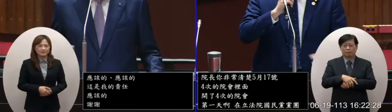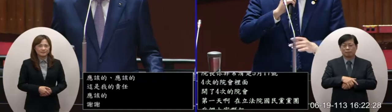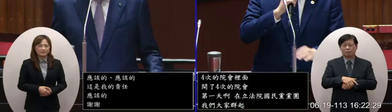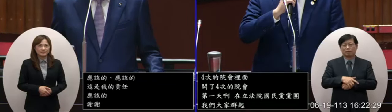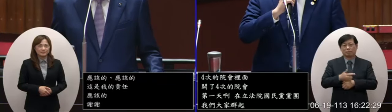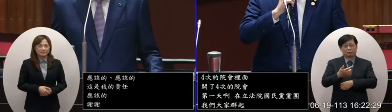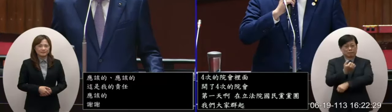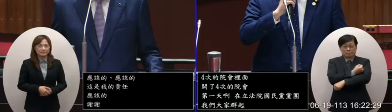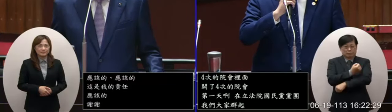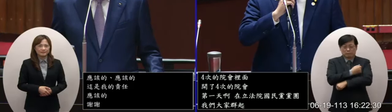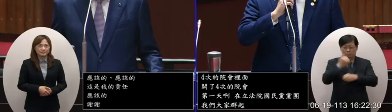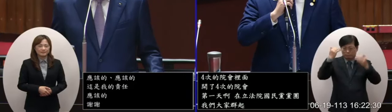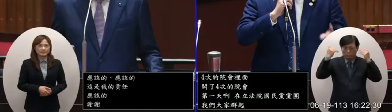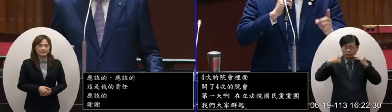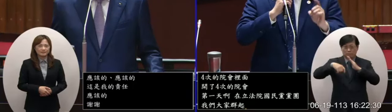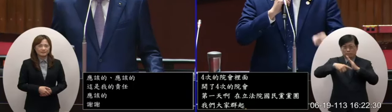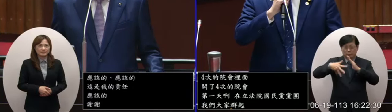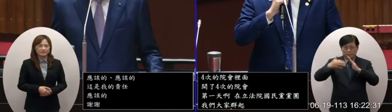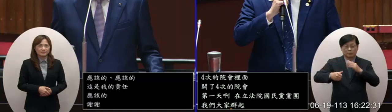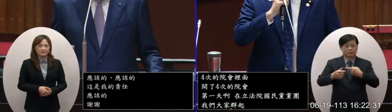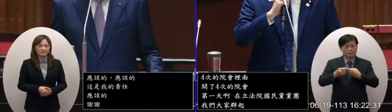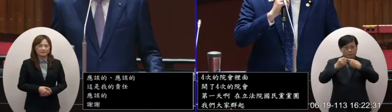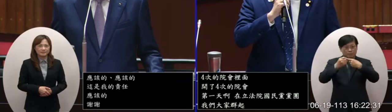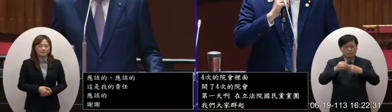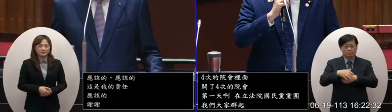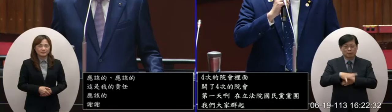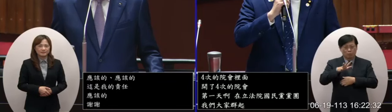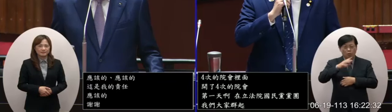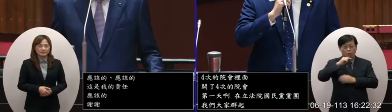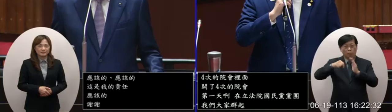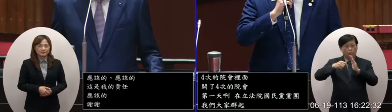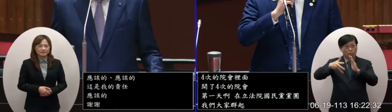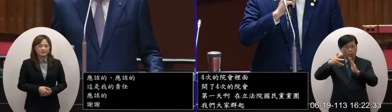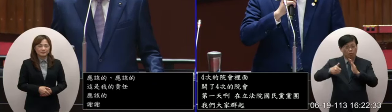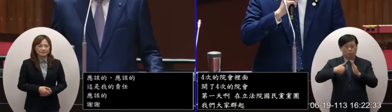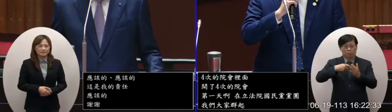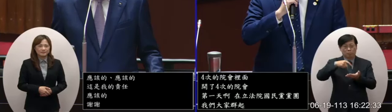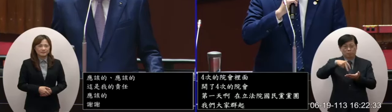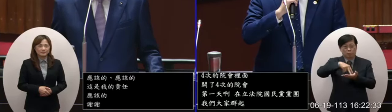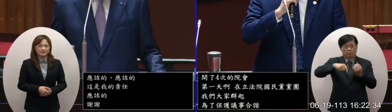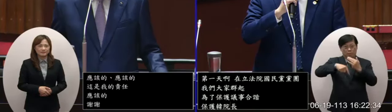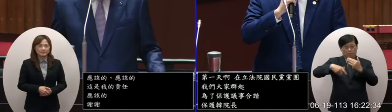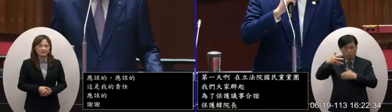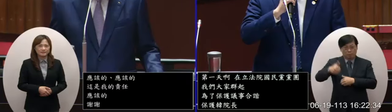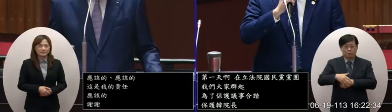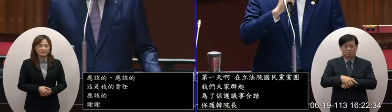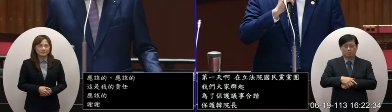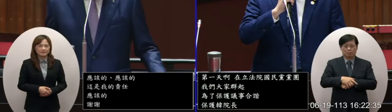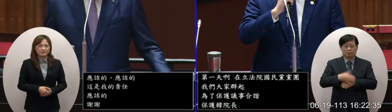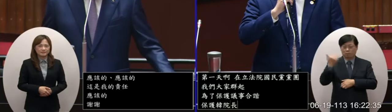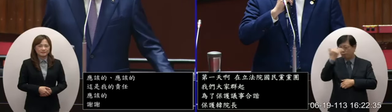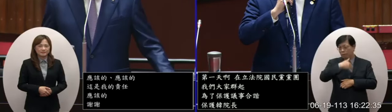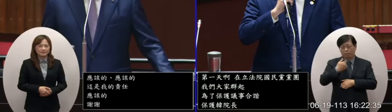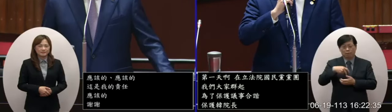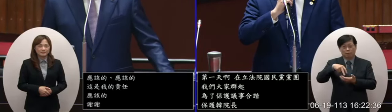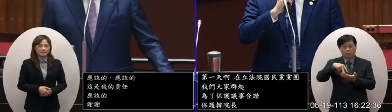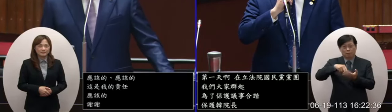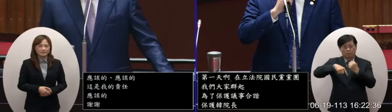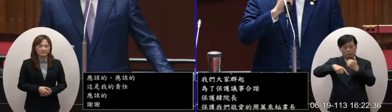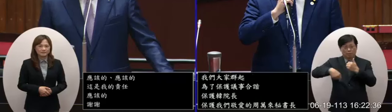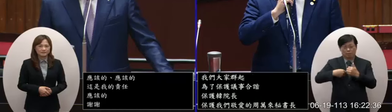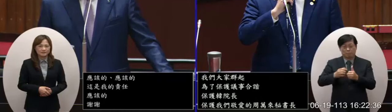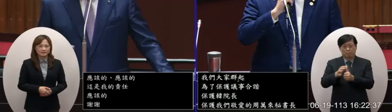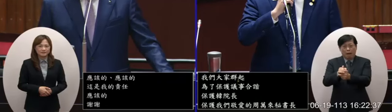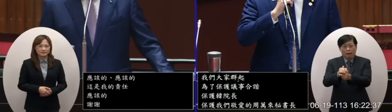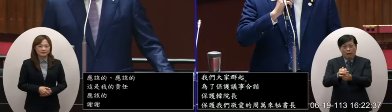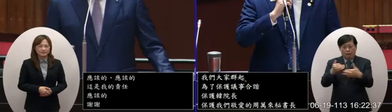我们辛苦的韩院长在第一次发生有院长有立法院院长被这个在立法院的时候被限制